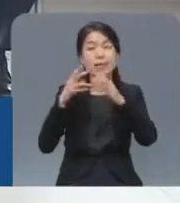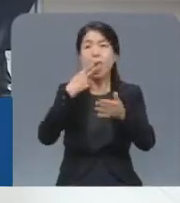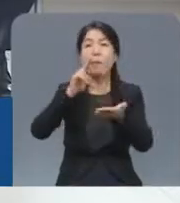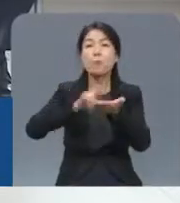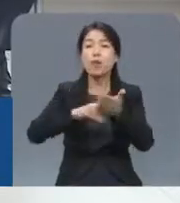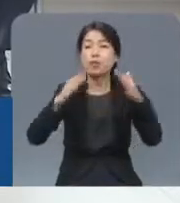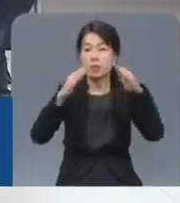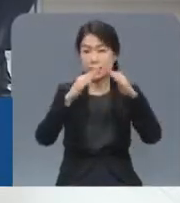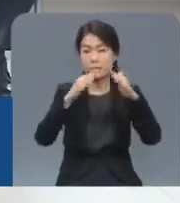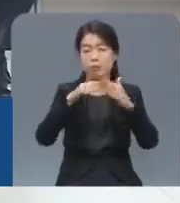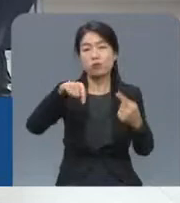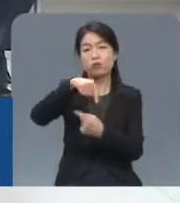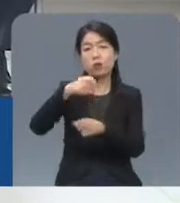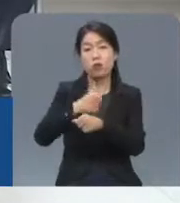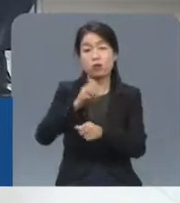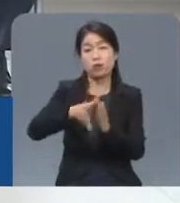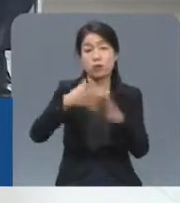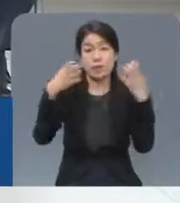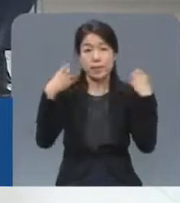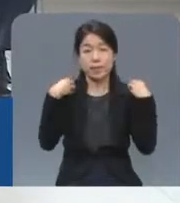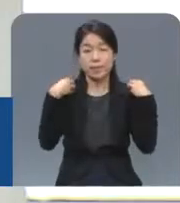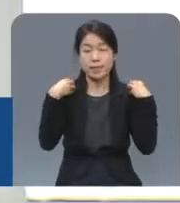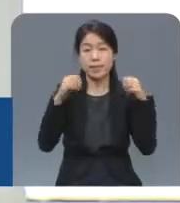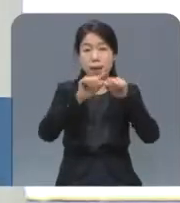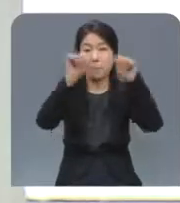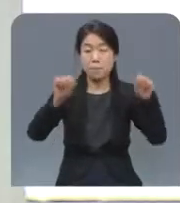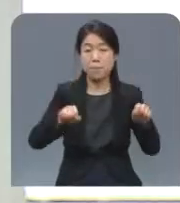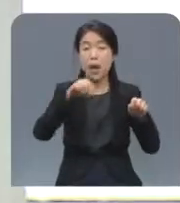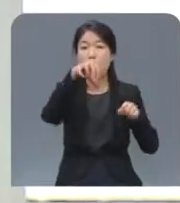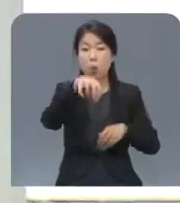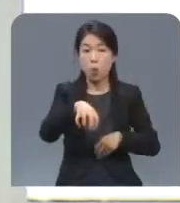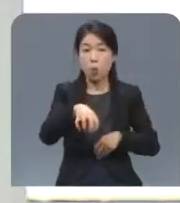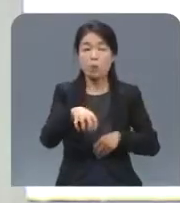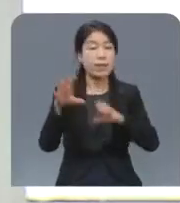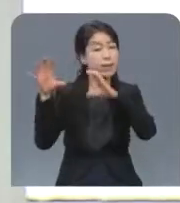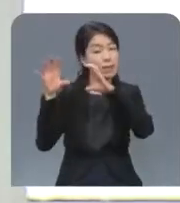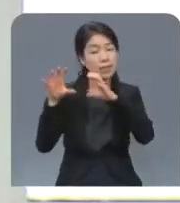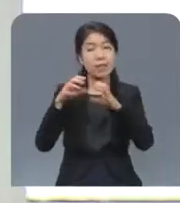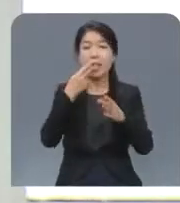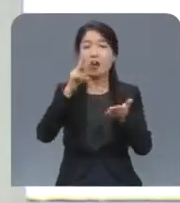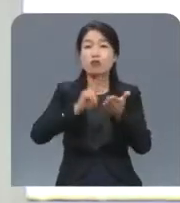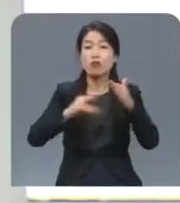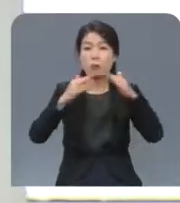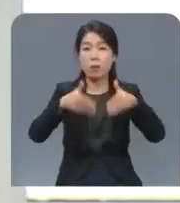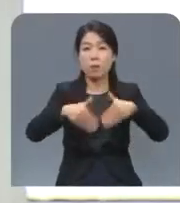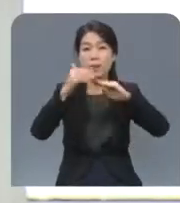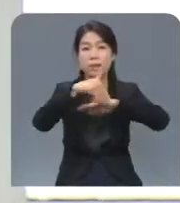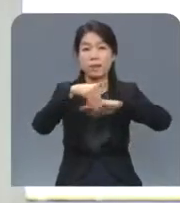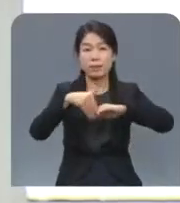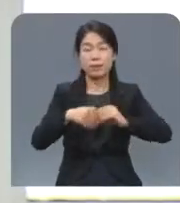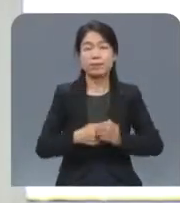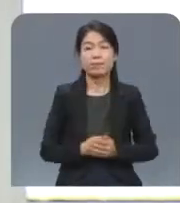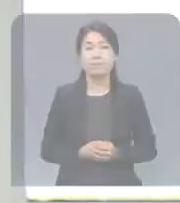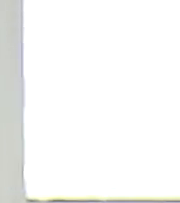준비는 광도 시청 누리집 바로 소통 코너에 듣는다 우체통 배너를 만듭니다